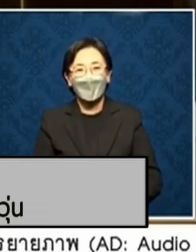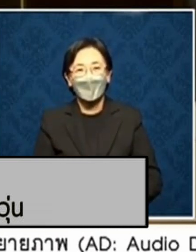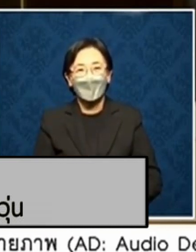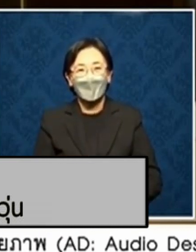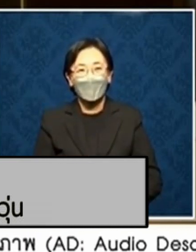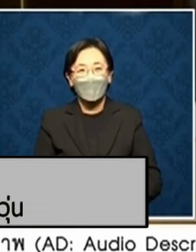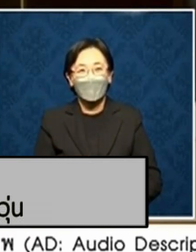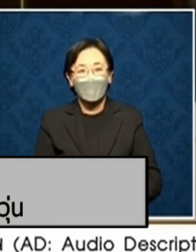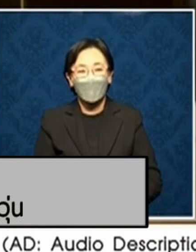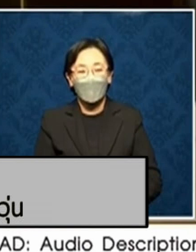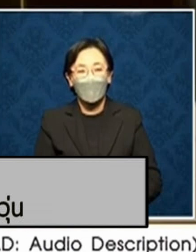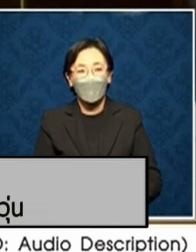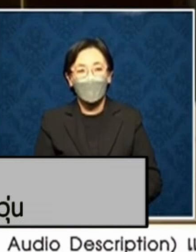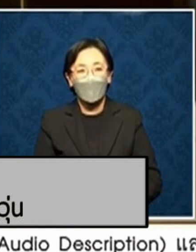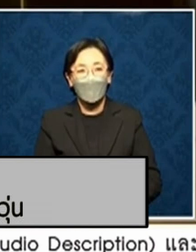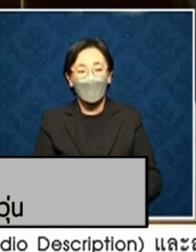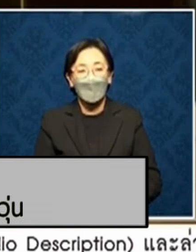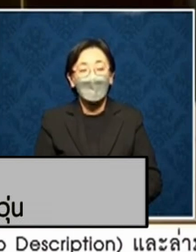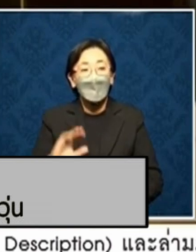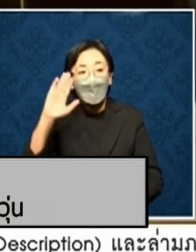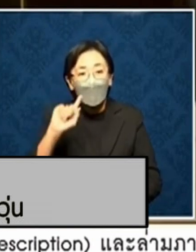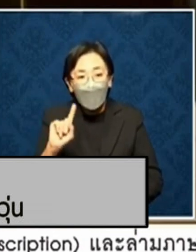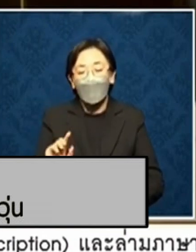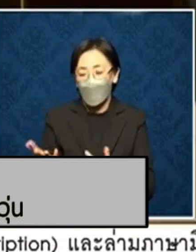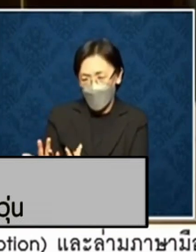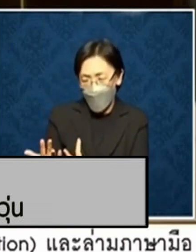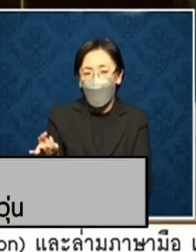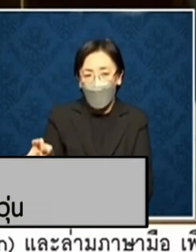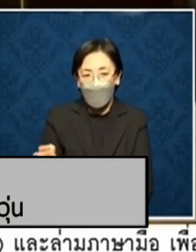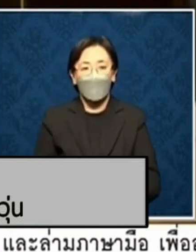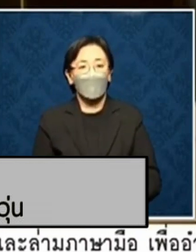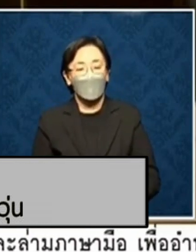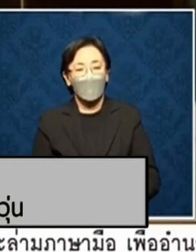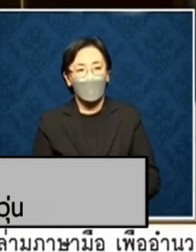ผู้อภิปรายเมื่อกี้นะครับผู้ประท้วงท่านจองชัยรอนิดหนึ่งครับ ครับ